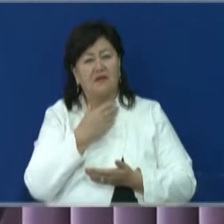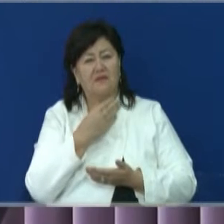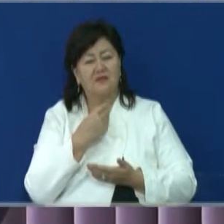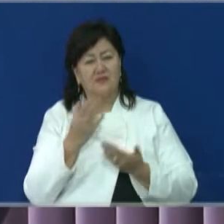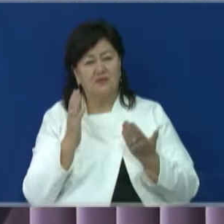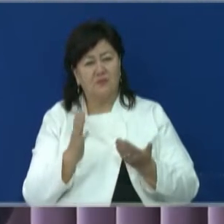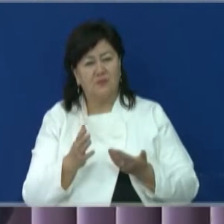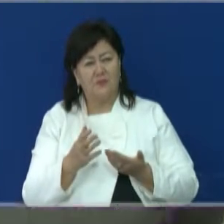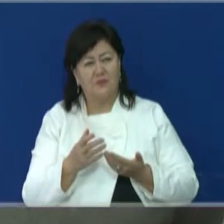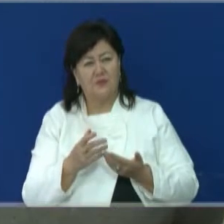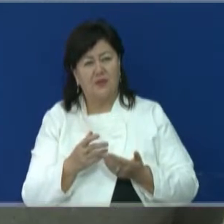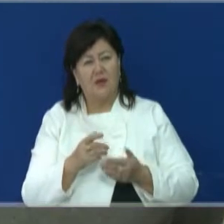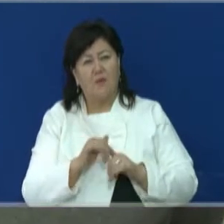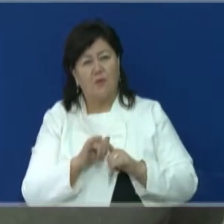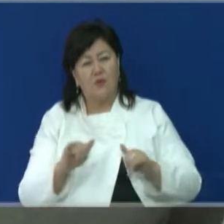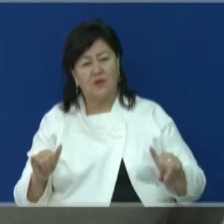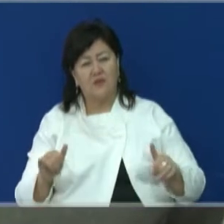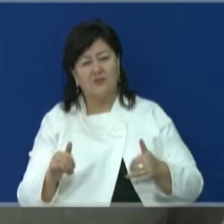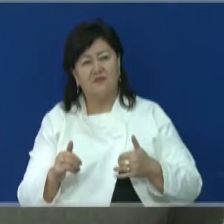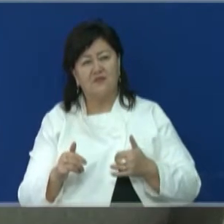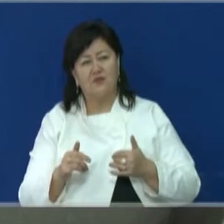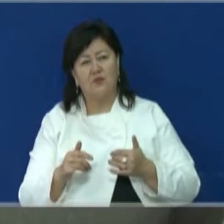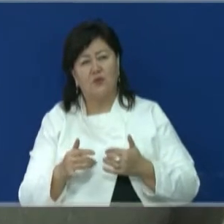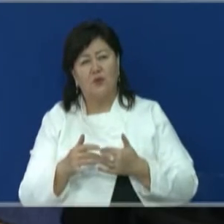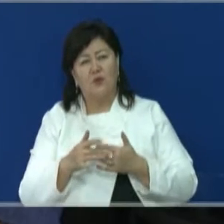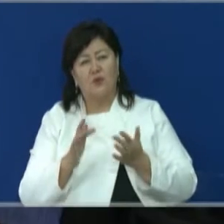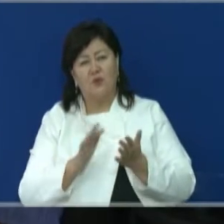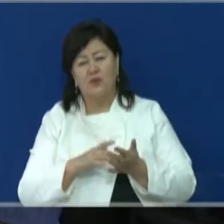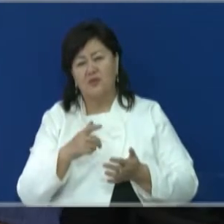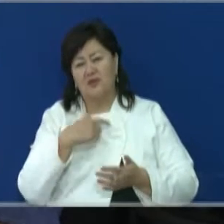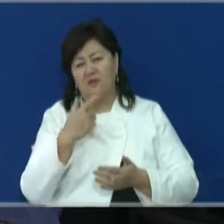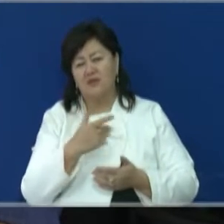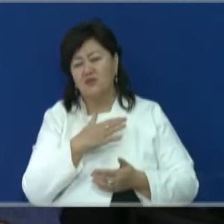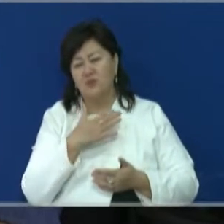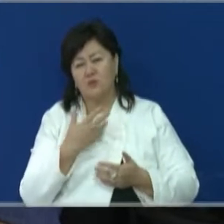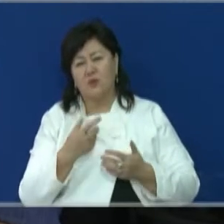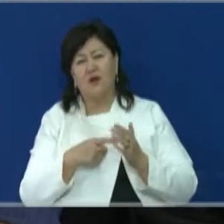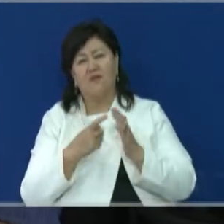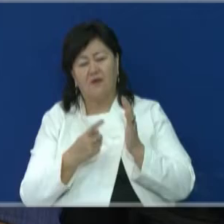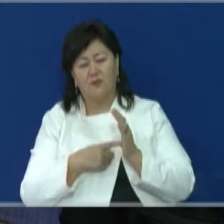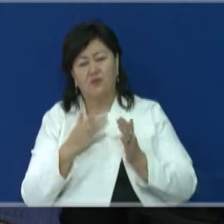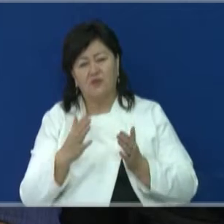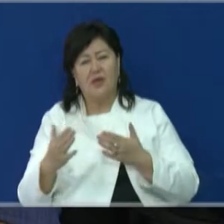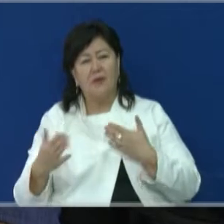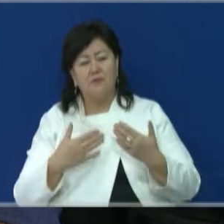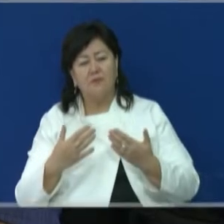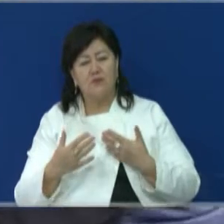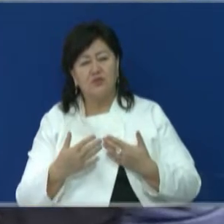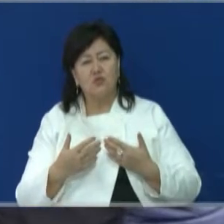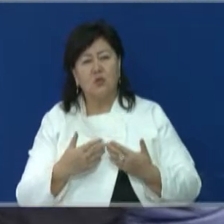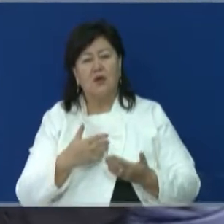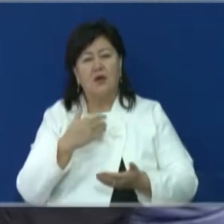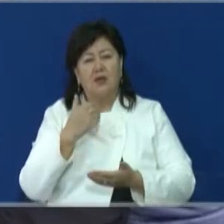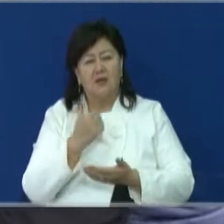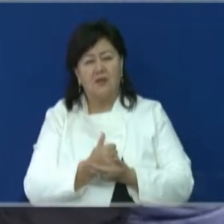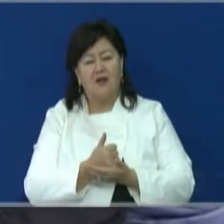және көлік инфрақұрылымын дамыту барысында атқарылатын жұмыстардың көп екенін айтты. Бұған қоса халық пен әкімдік арасындағы байланысты арттыру үшін